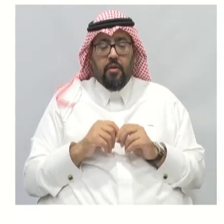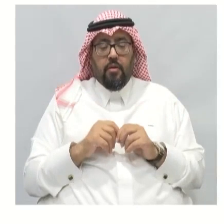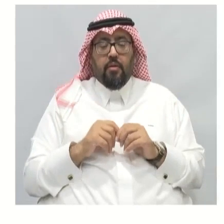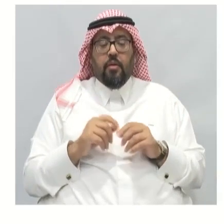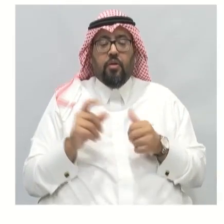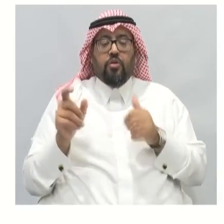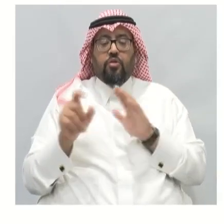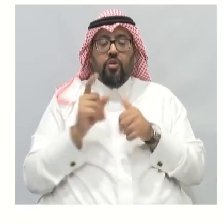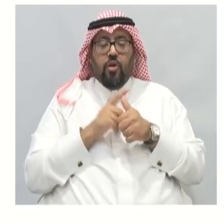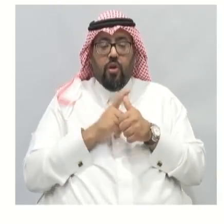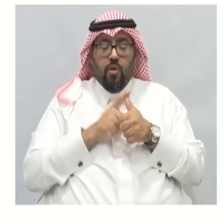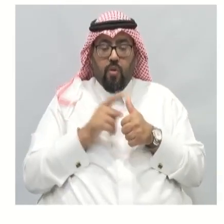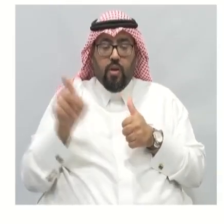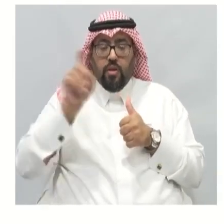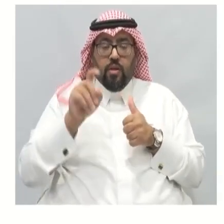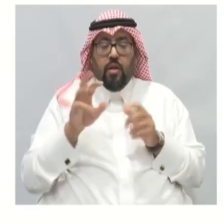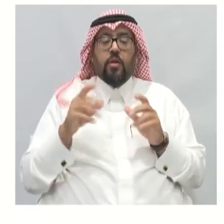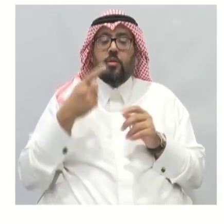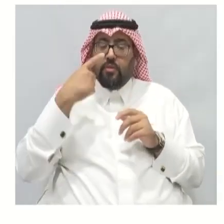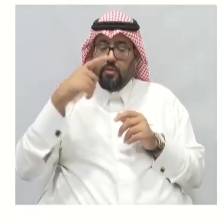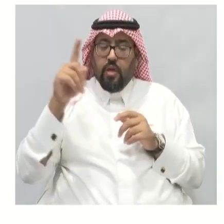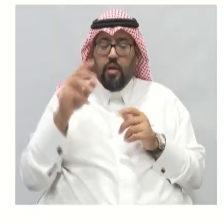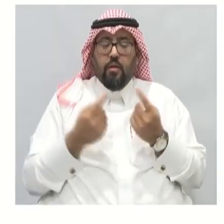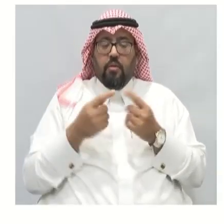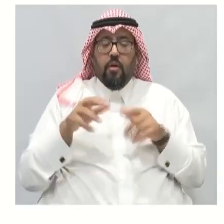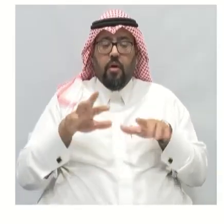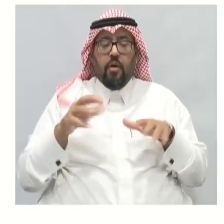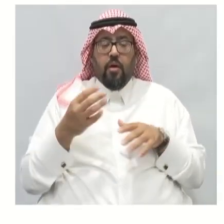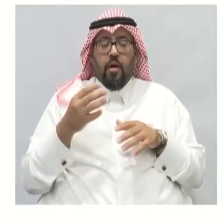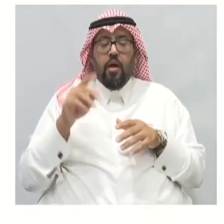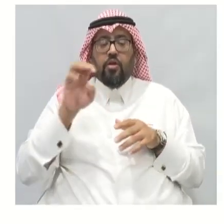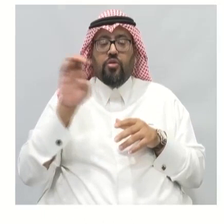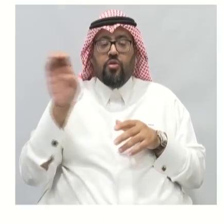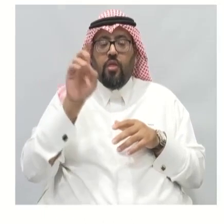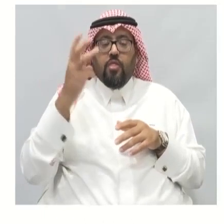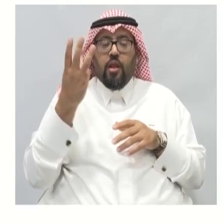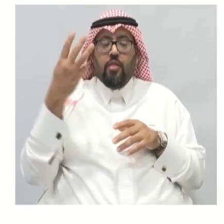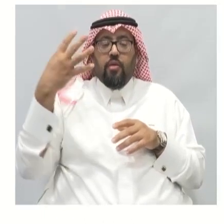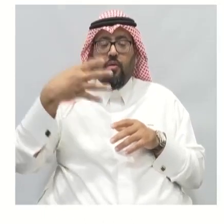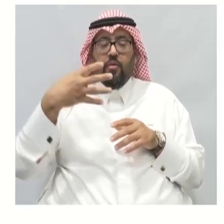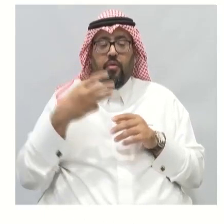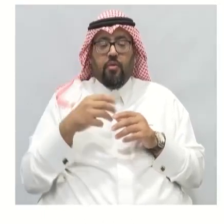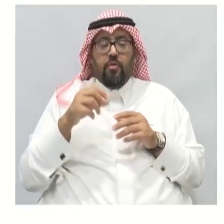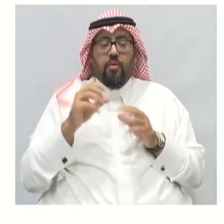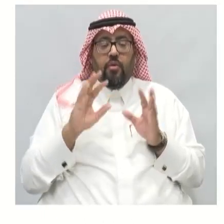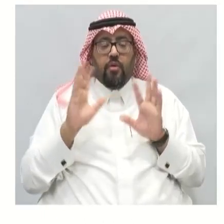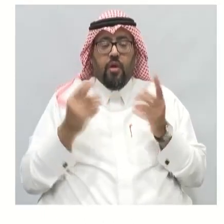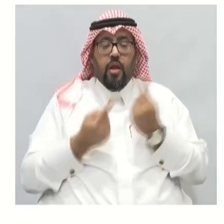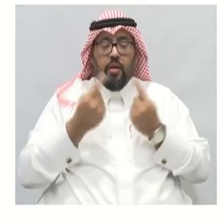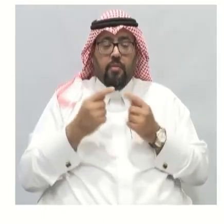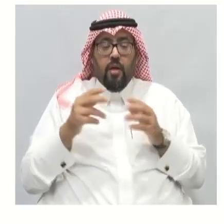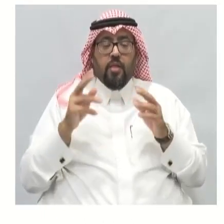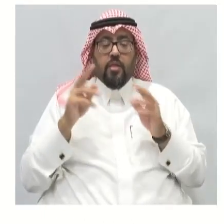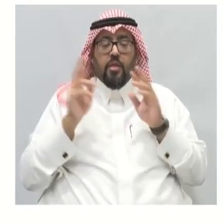43 منتزها وطنيا احسنتم العباره خاطئه الولايات المتحده الامريكيه تنتج